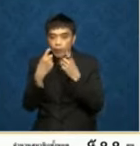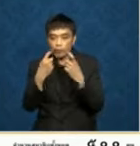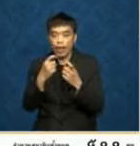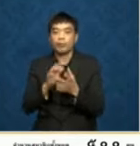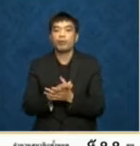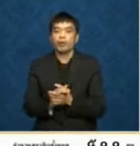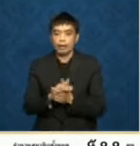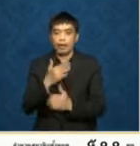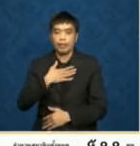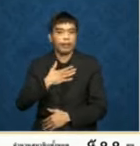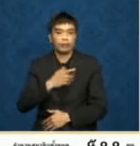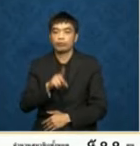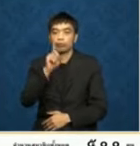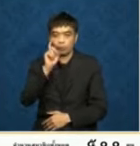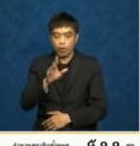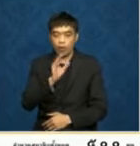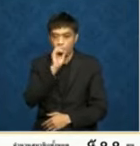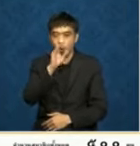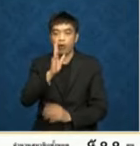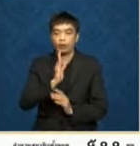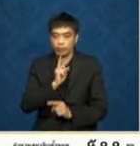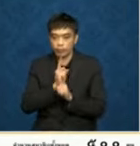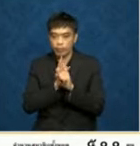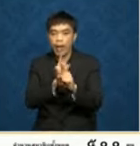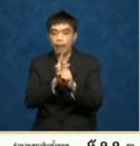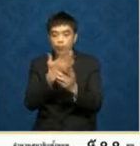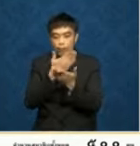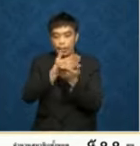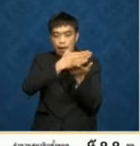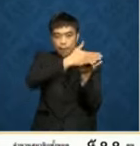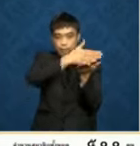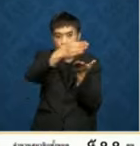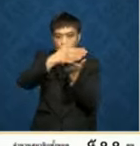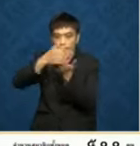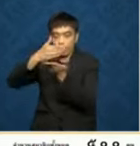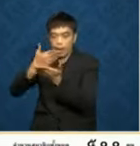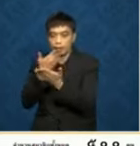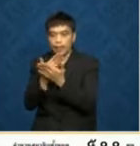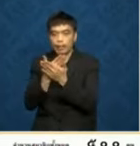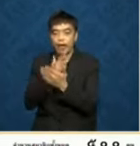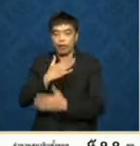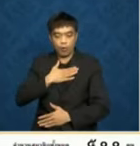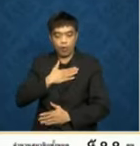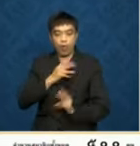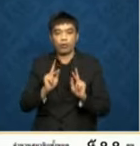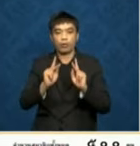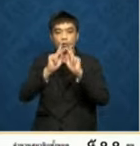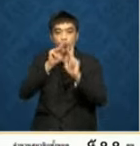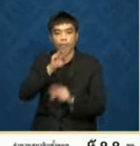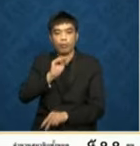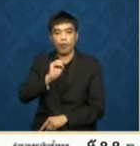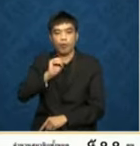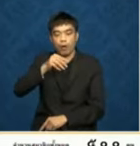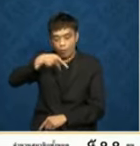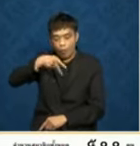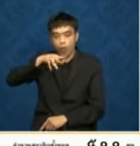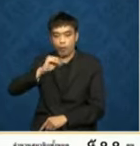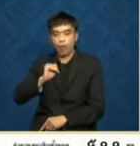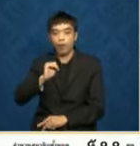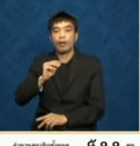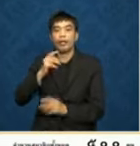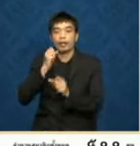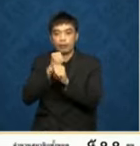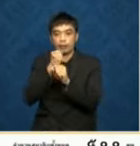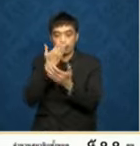แต่ว่าขอยื่นยนครับว่าเงินที่เราได้แบ่งการใช้ในของระสงพ. นัเราทํเพใหเกประโยชยกัพน้พระชาชน